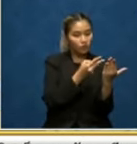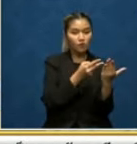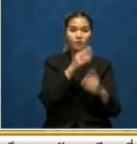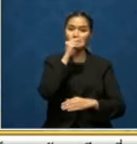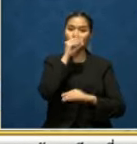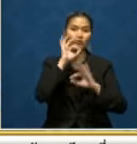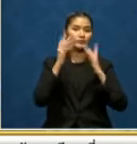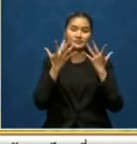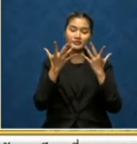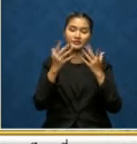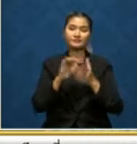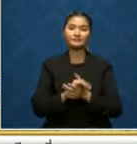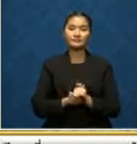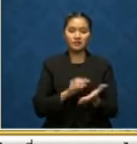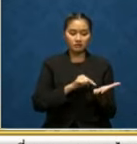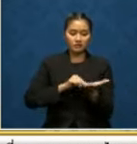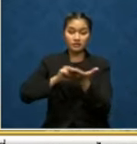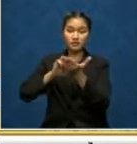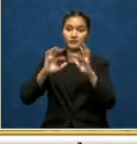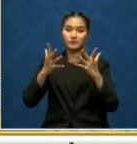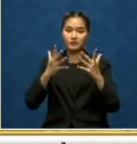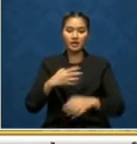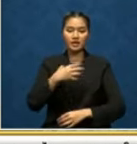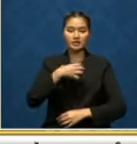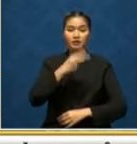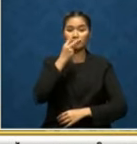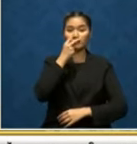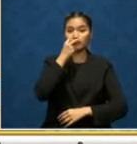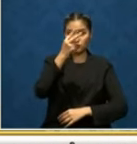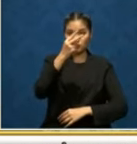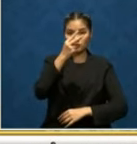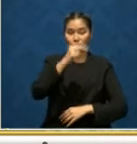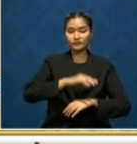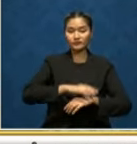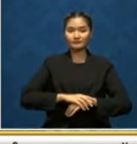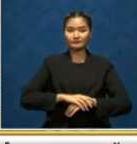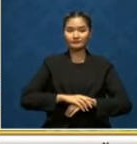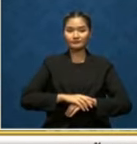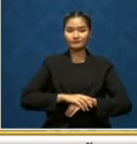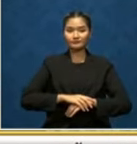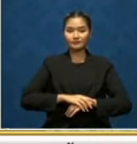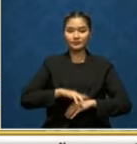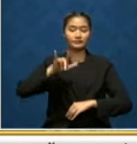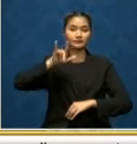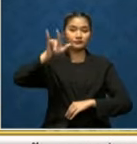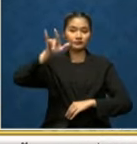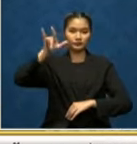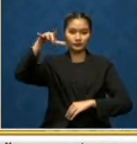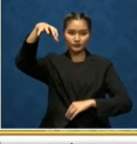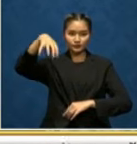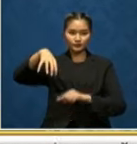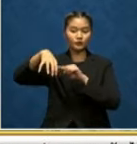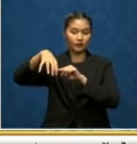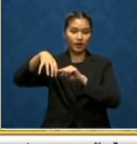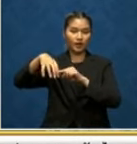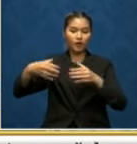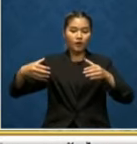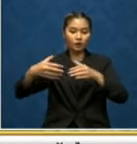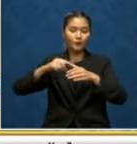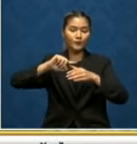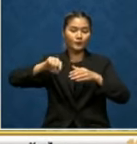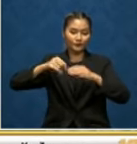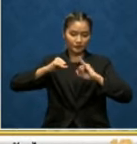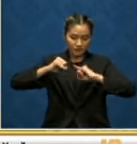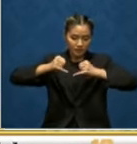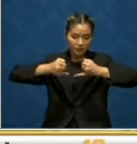คะถ้าเราเข้าไปดูในโครงการสนามบินอู่ตะเภาและการเมืองการบินภาคตะวันออกเราเห็นแค่กลุ่มนายทุน